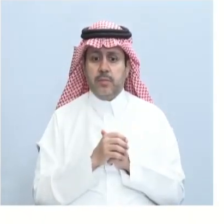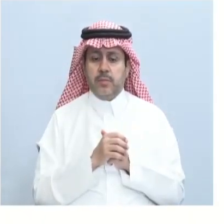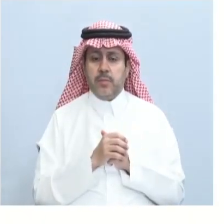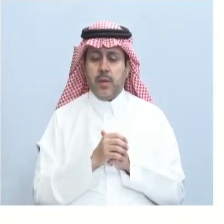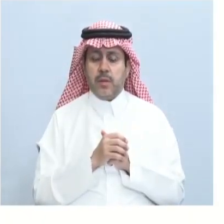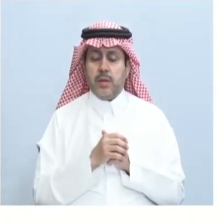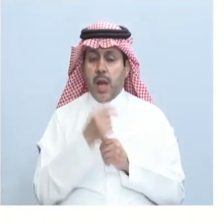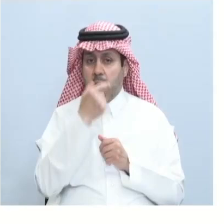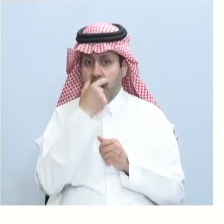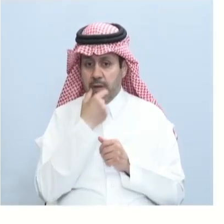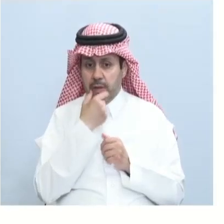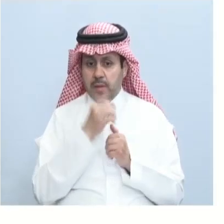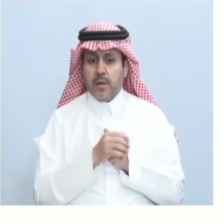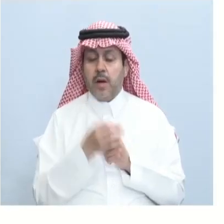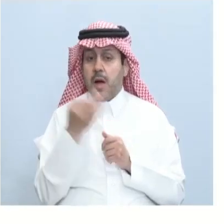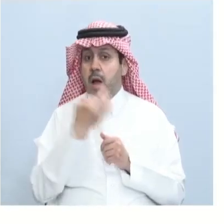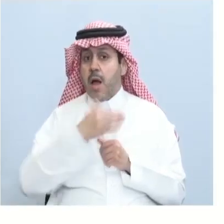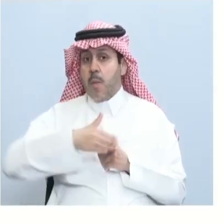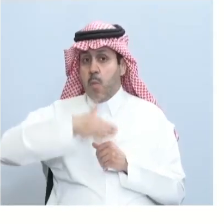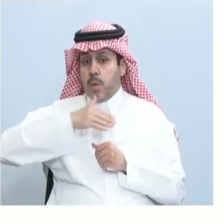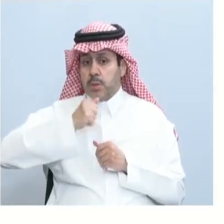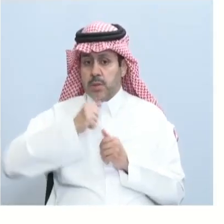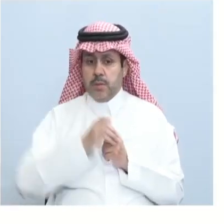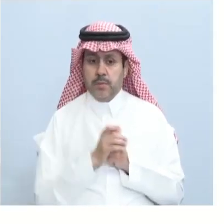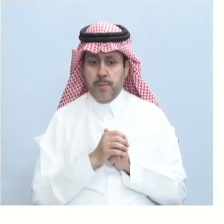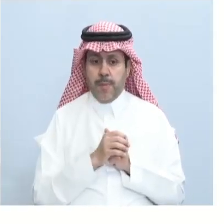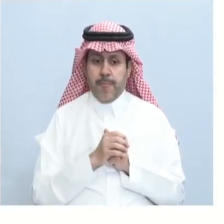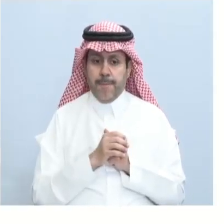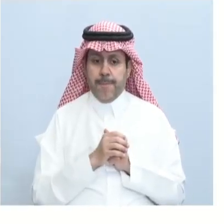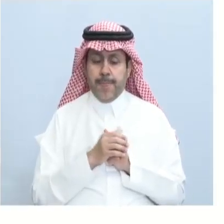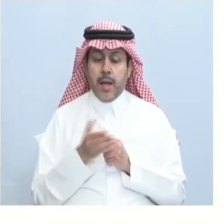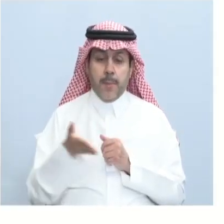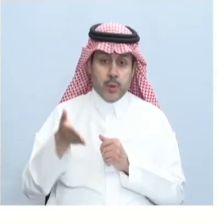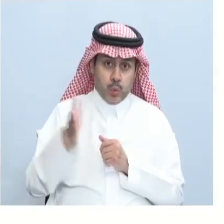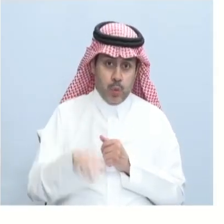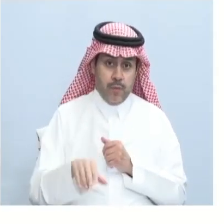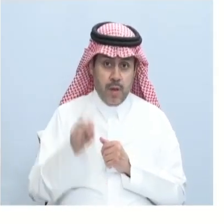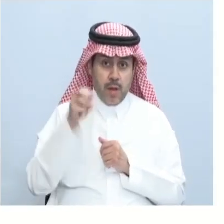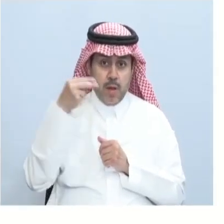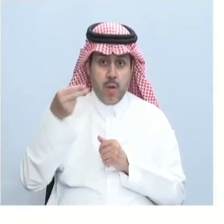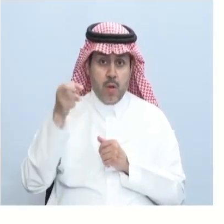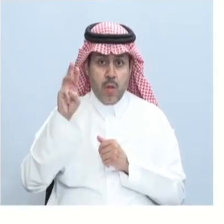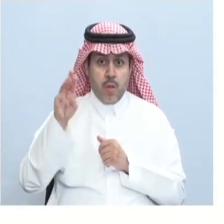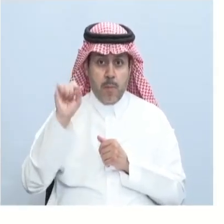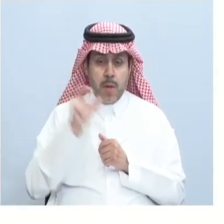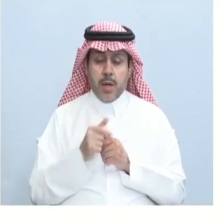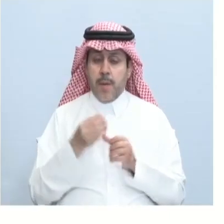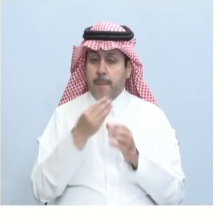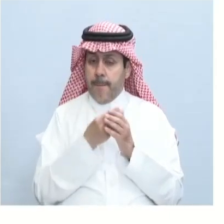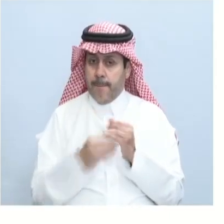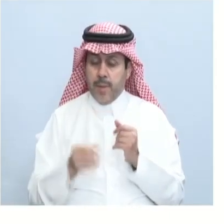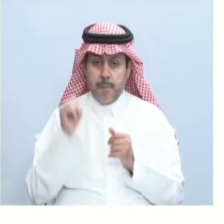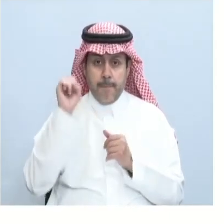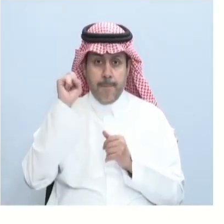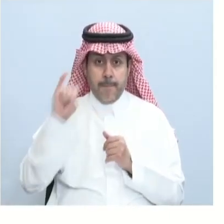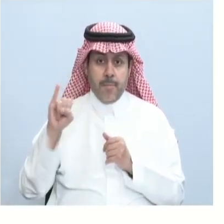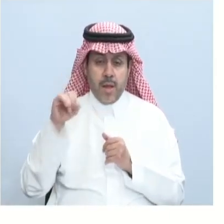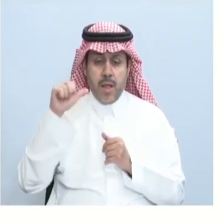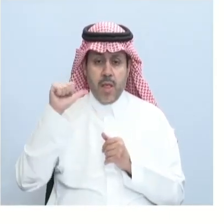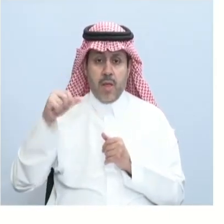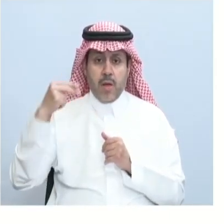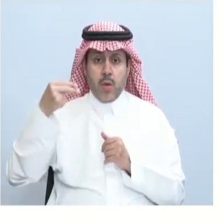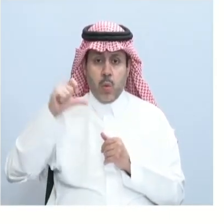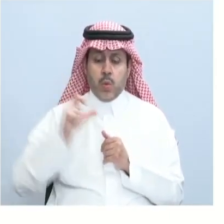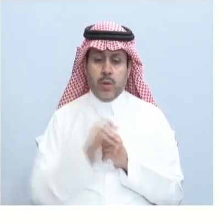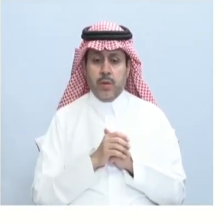الان الحديث قال النبي صلى الله عليه وسلم لما توفي عثمان بن مضع رضي الله عنه اما عثمان فقد